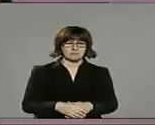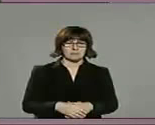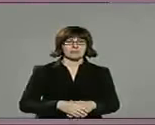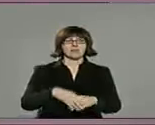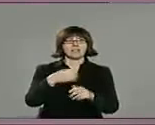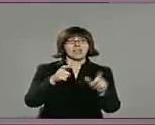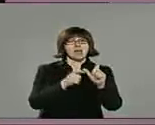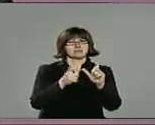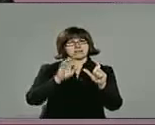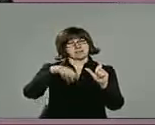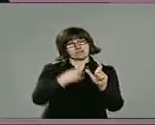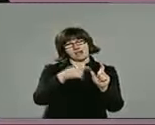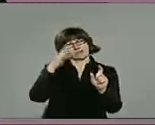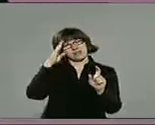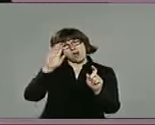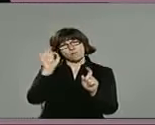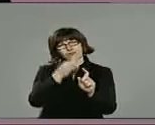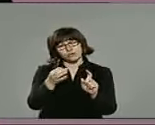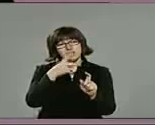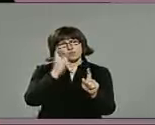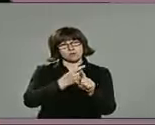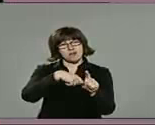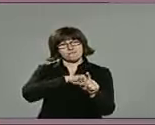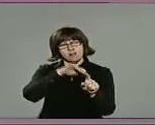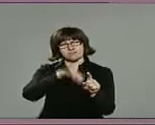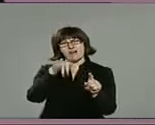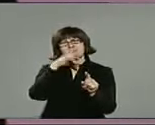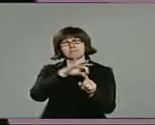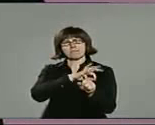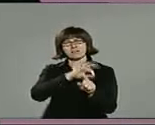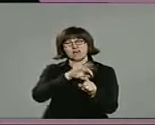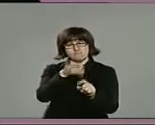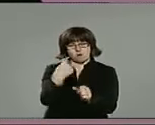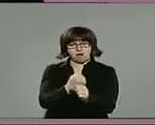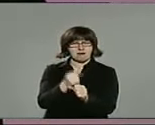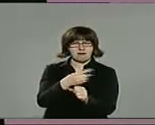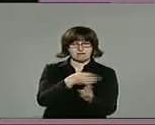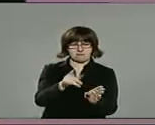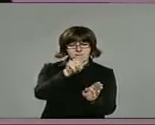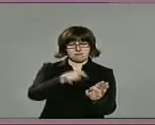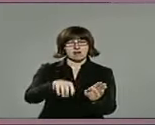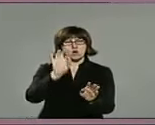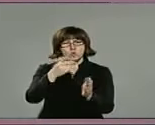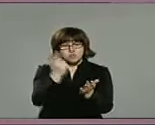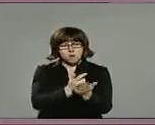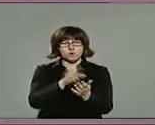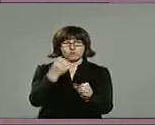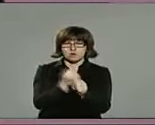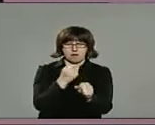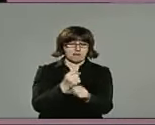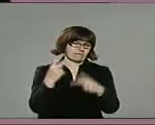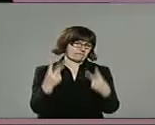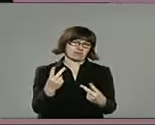Die SPD ist nur dann glaubwürdig und erfolgreich, wenn sie die Partei der Arbeit ist. Guter Lohn für gute